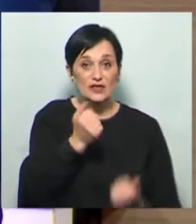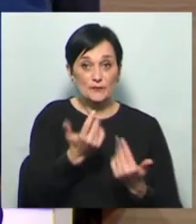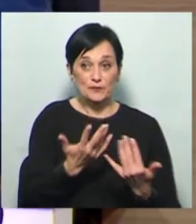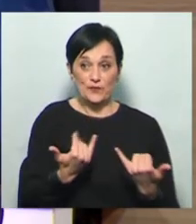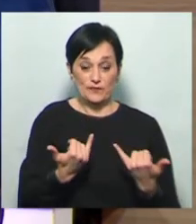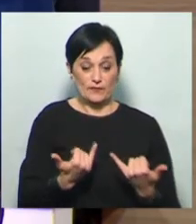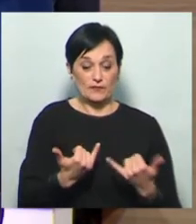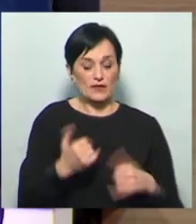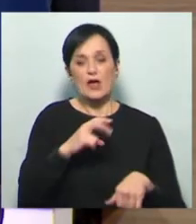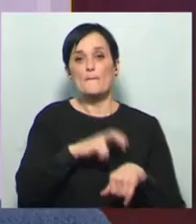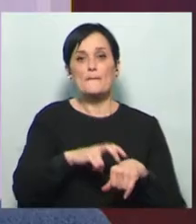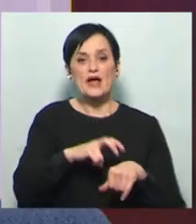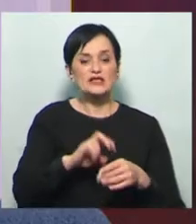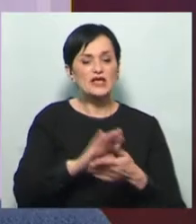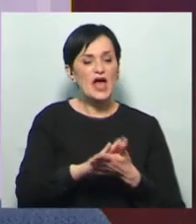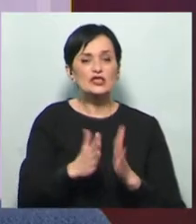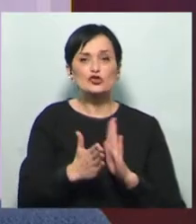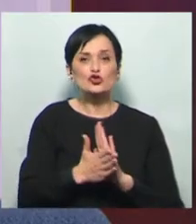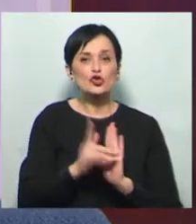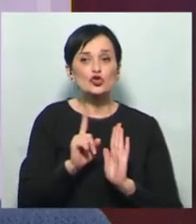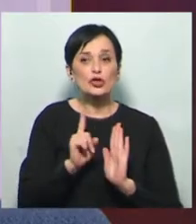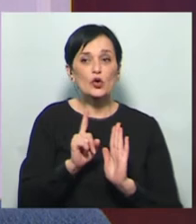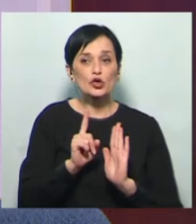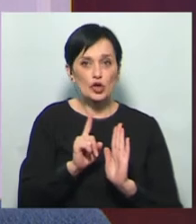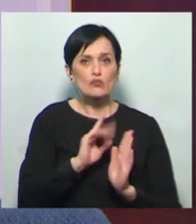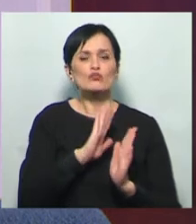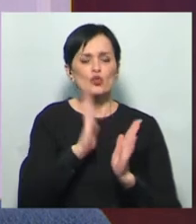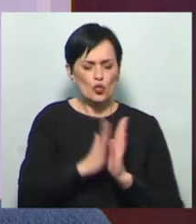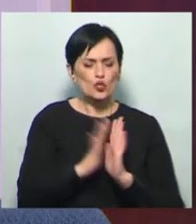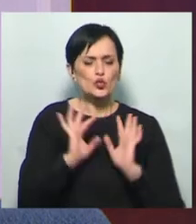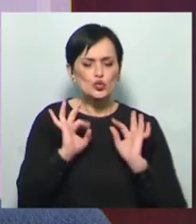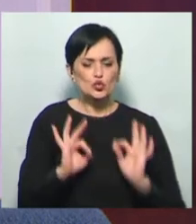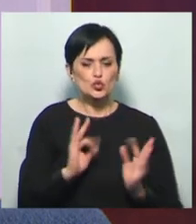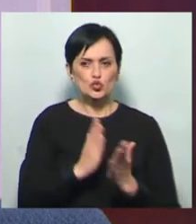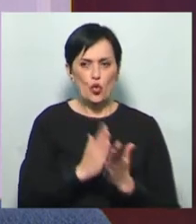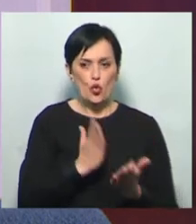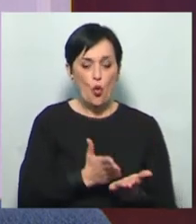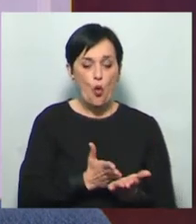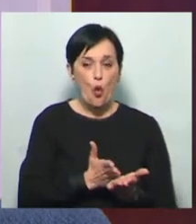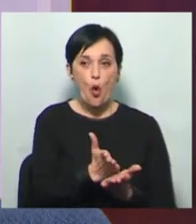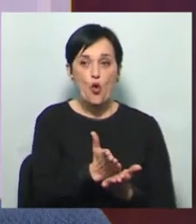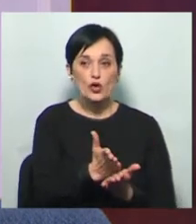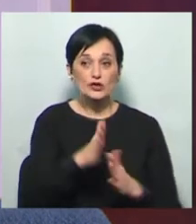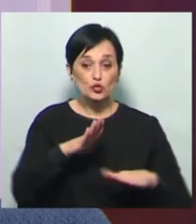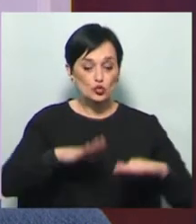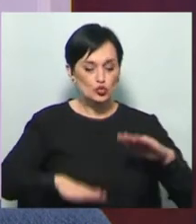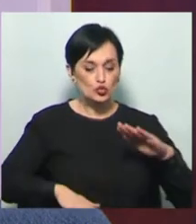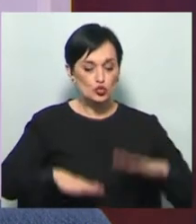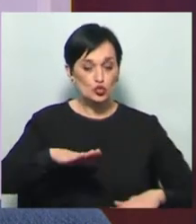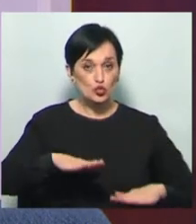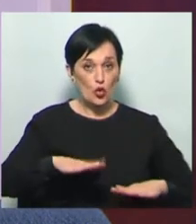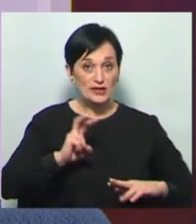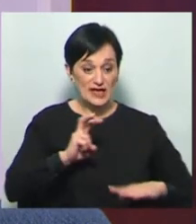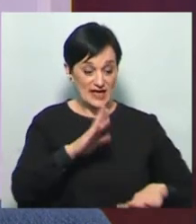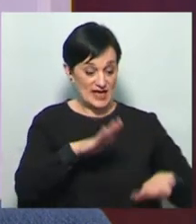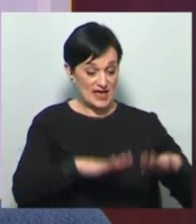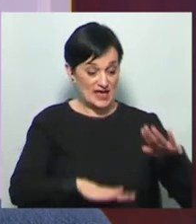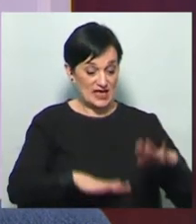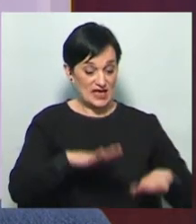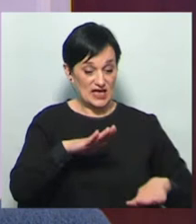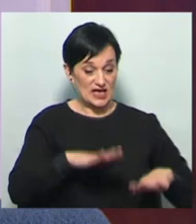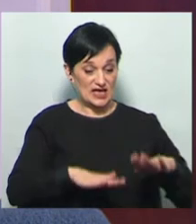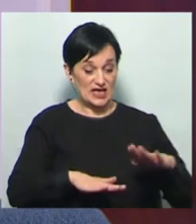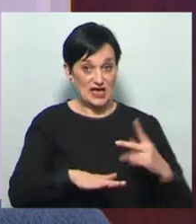დღეს მედიცინა შეთანხმდა, რომ გაცილებით უფრო ოპტიმალურია ორიენტირა დავიღოთ ისევ წონა. და კილოგრამ წონაზე